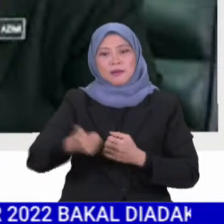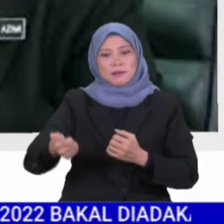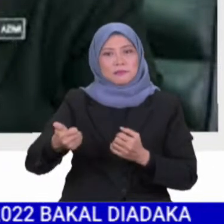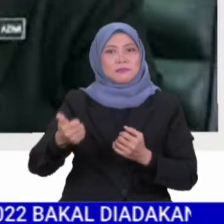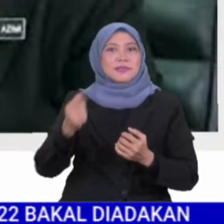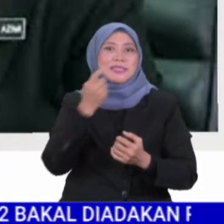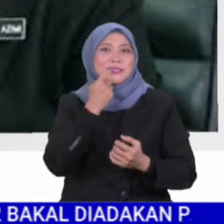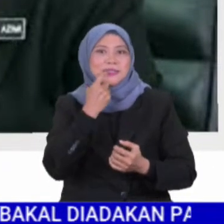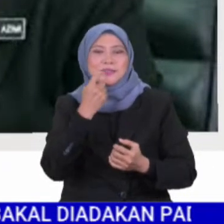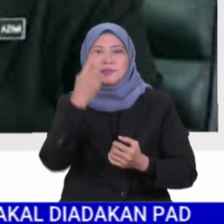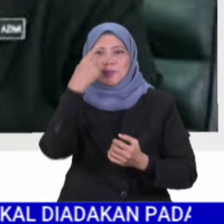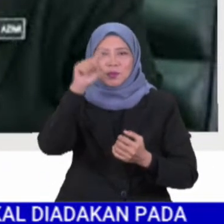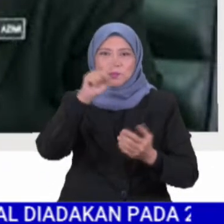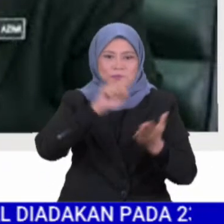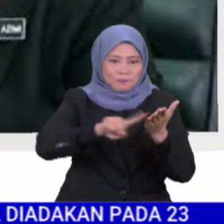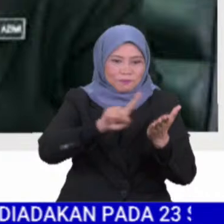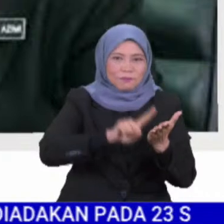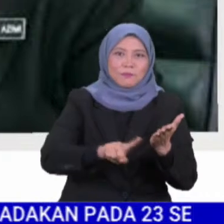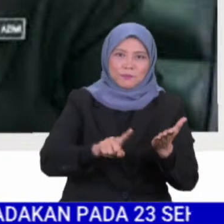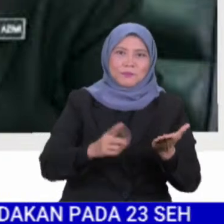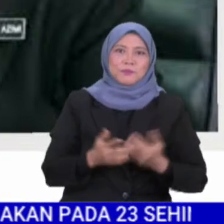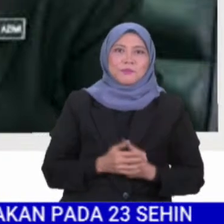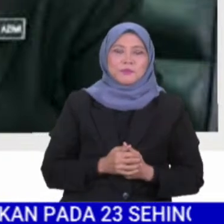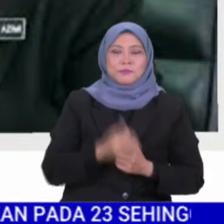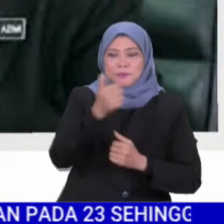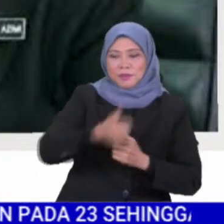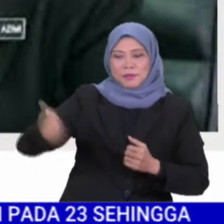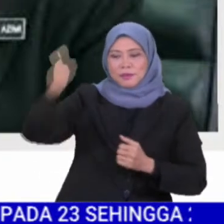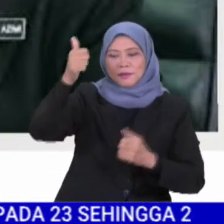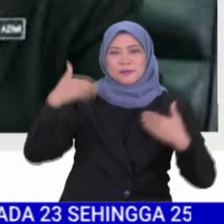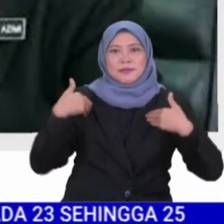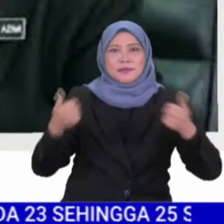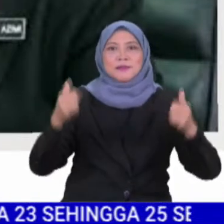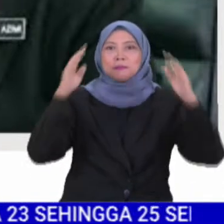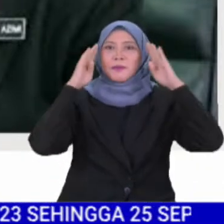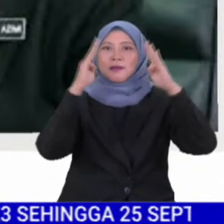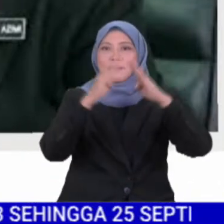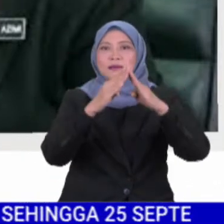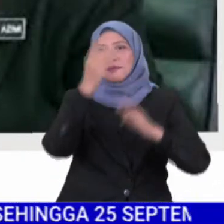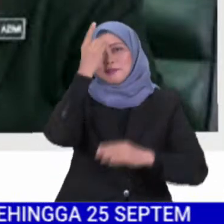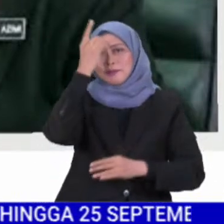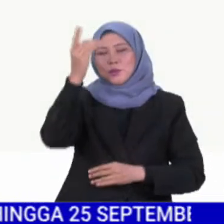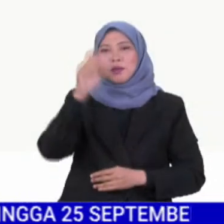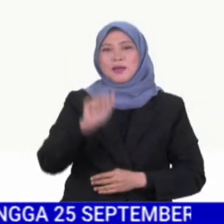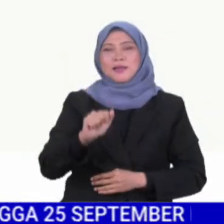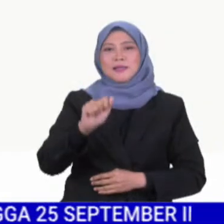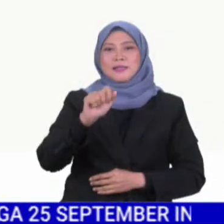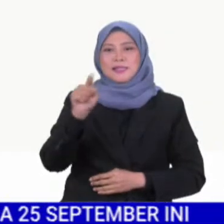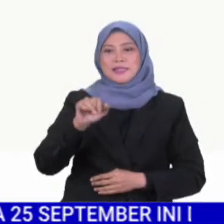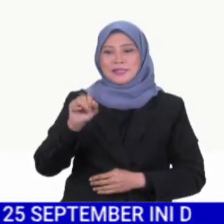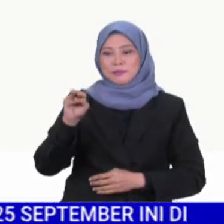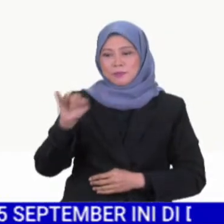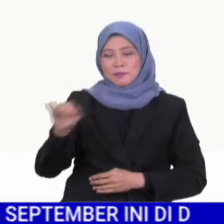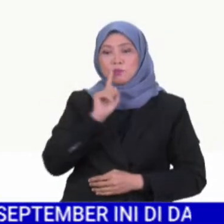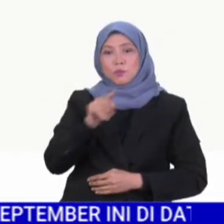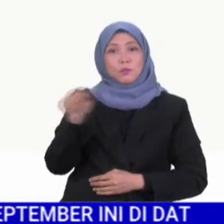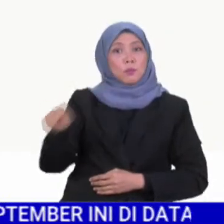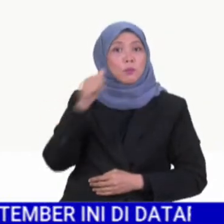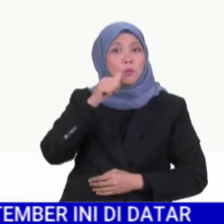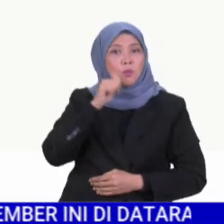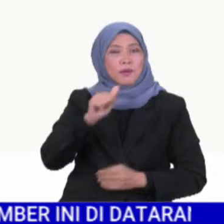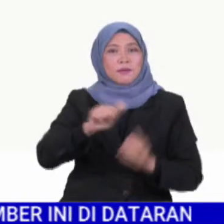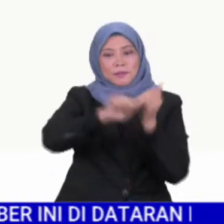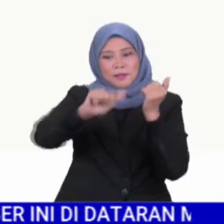digunakannya ketika menjalankan kegiatan. Menurut pengarah kesihatan Pahang, Datuk Dr. Nur Azimi Yunus, wanita itu dipercayai